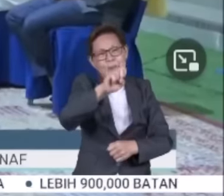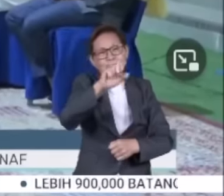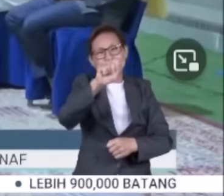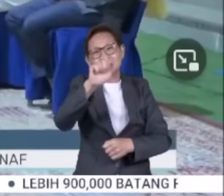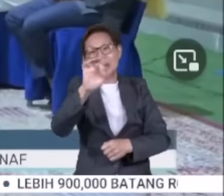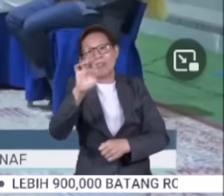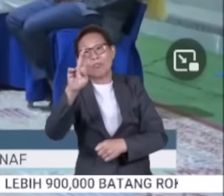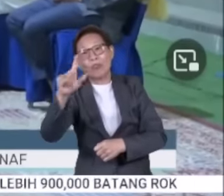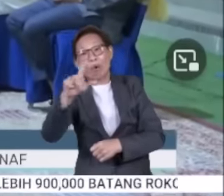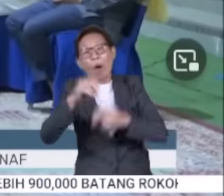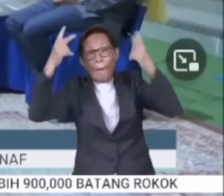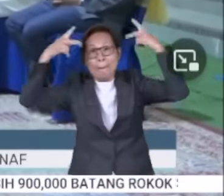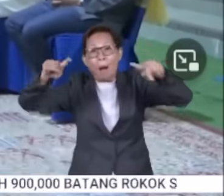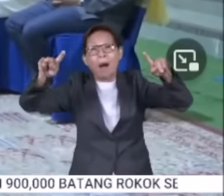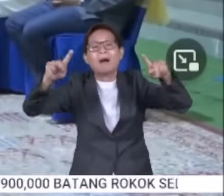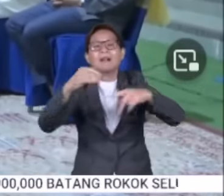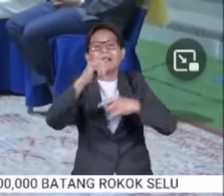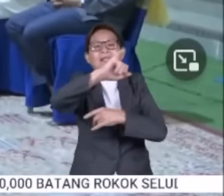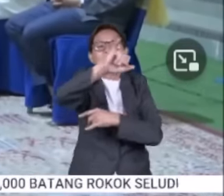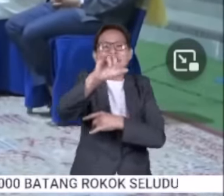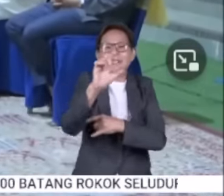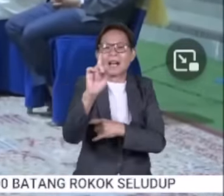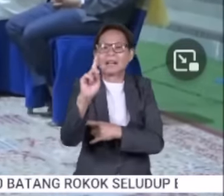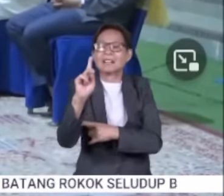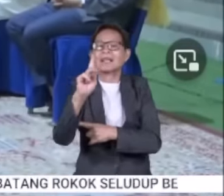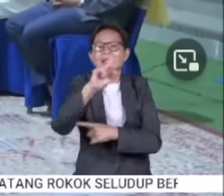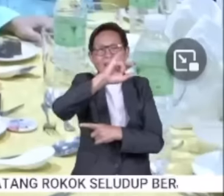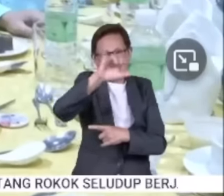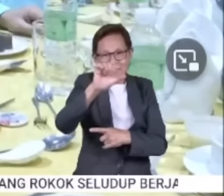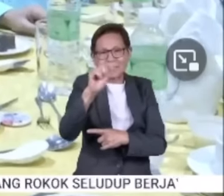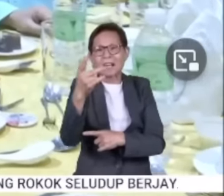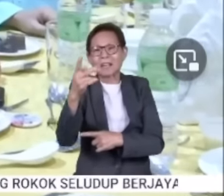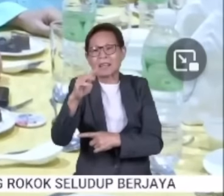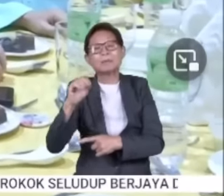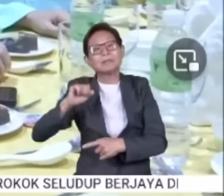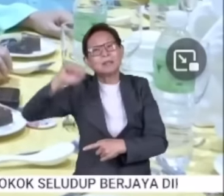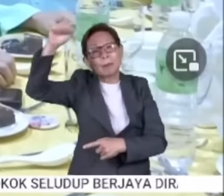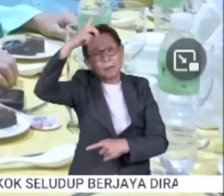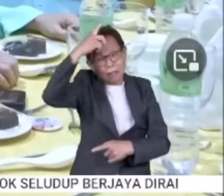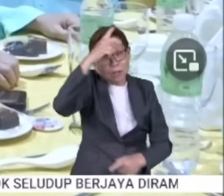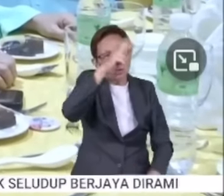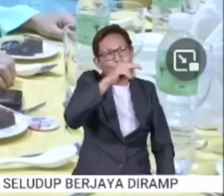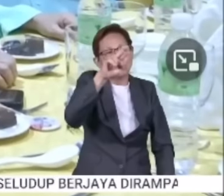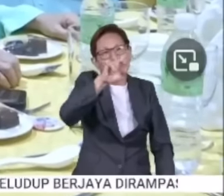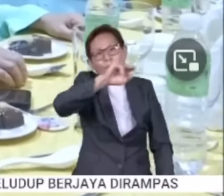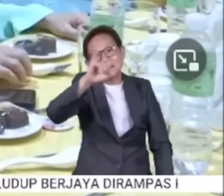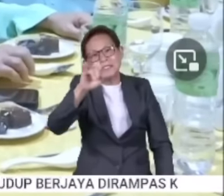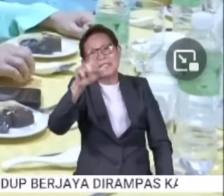Sangul dan Pengarah Jabatan Kemajuan Islam JAKIM Sabah Dato' Nur Jeli Dais.